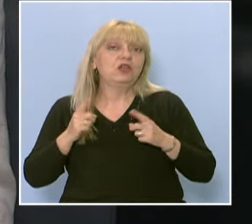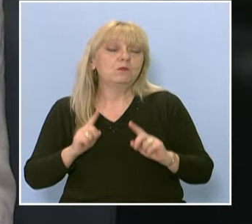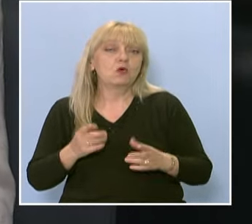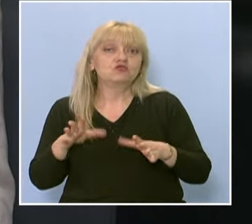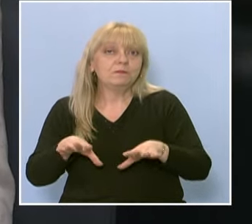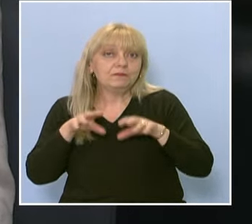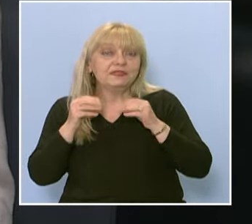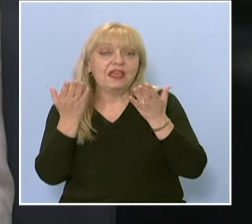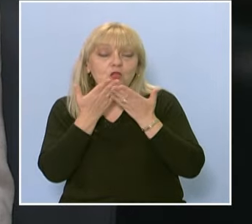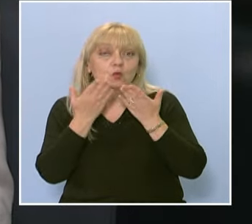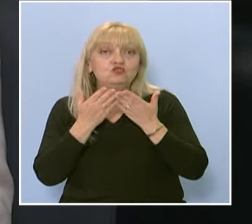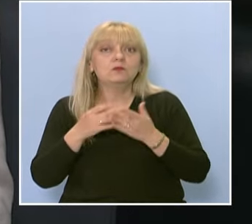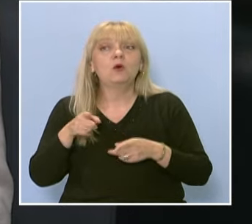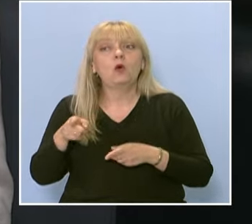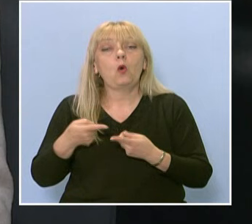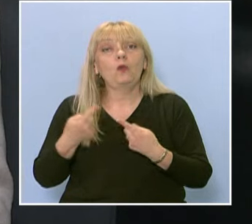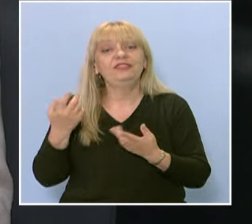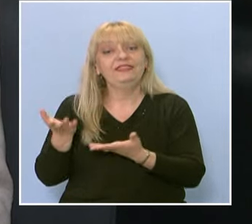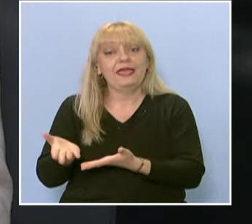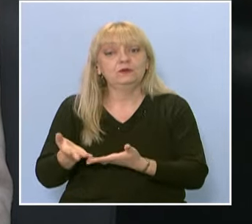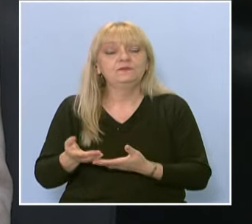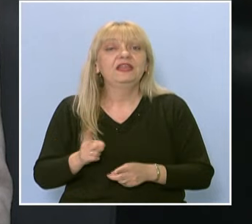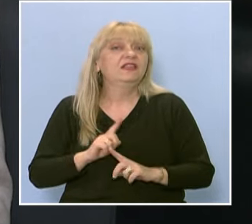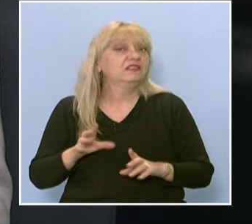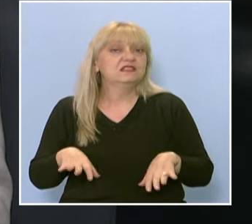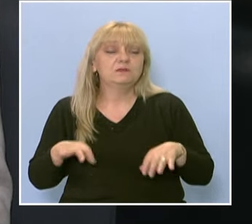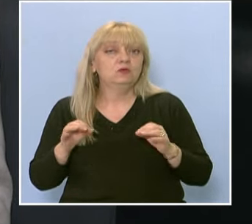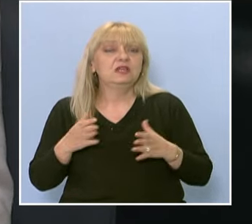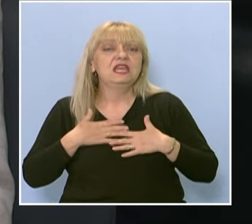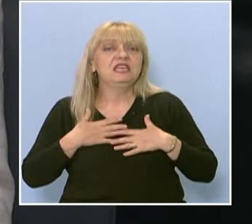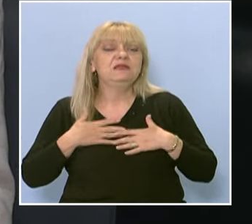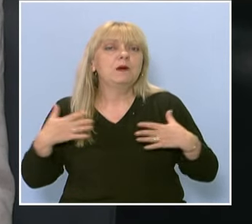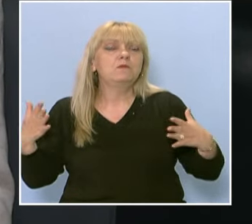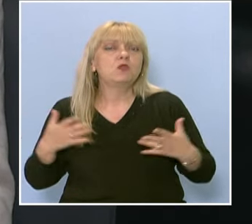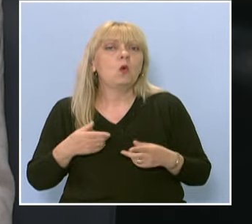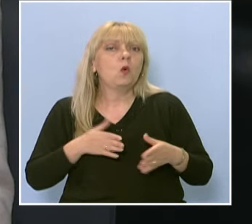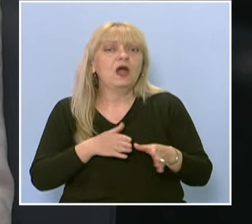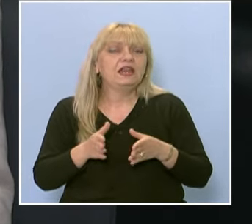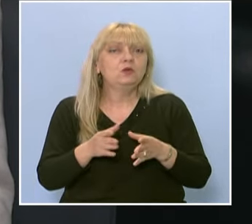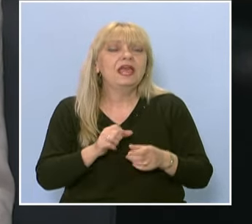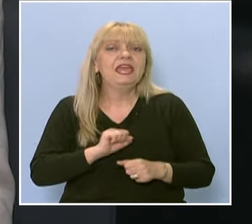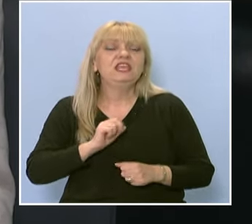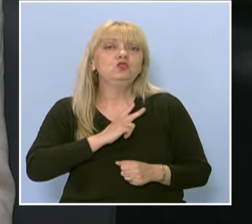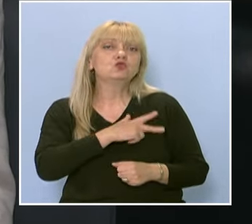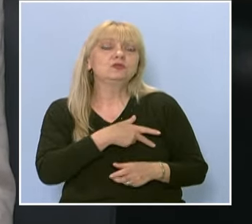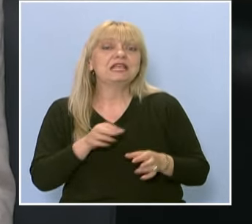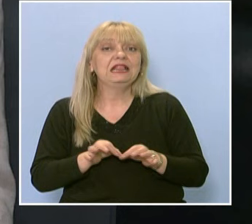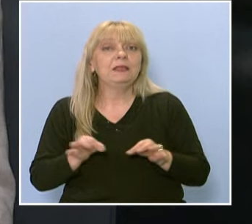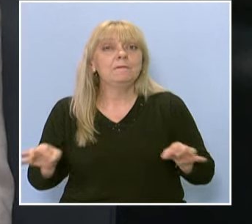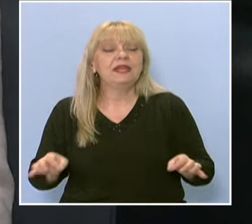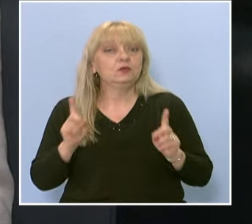не сме готови, тъй като има много регулации и чисто социални мерки, които трябва да се